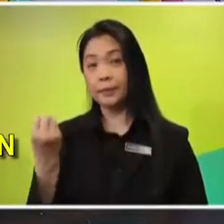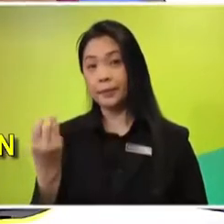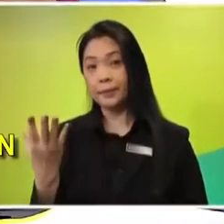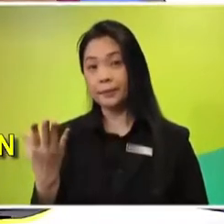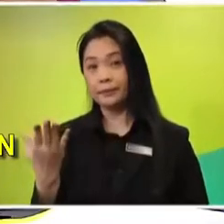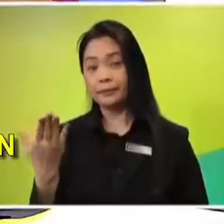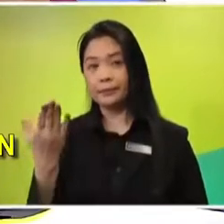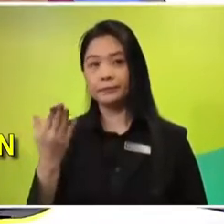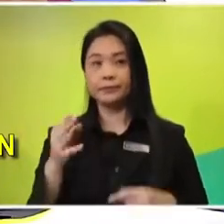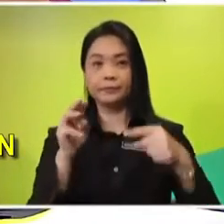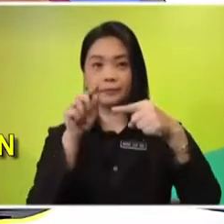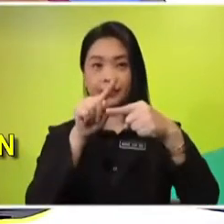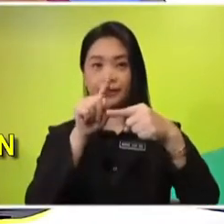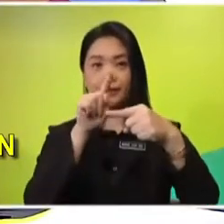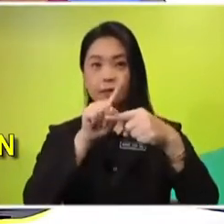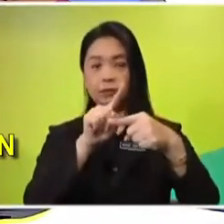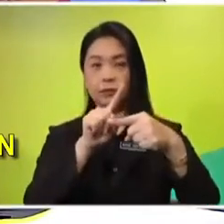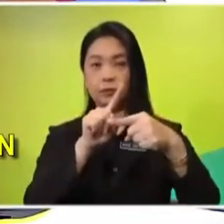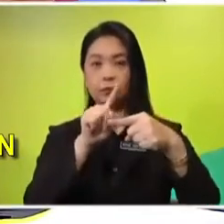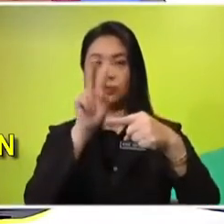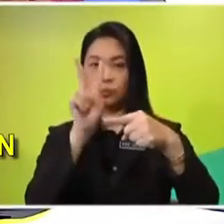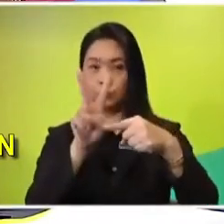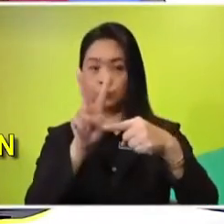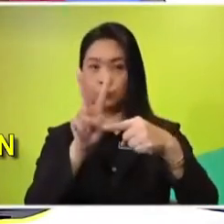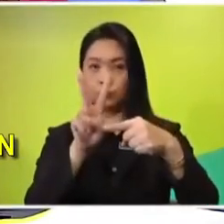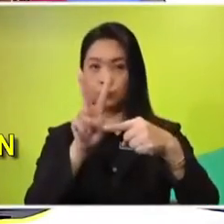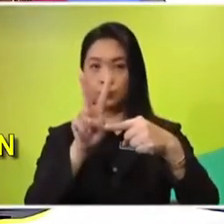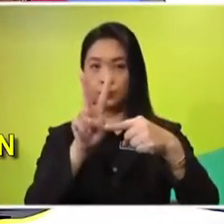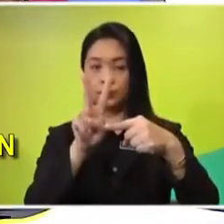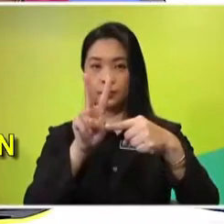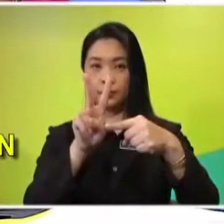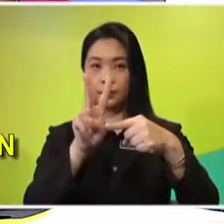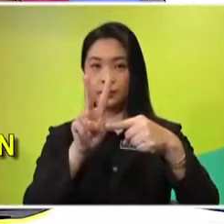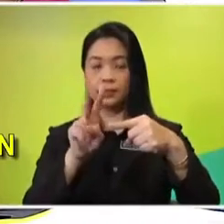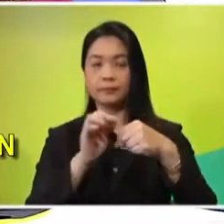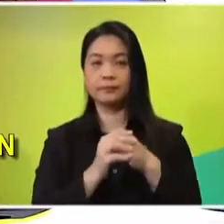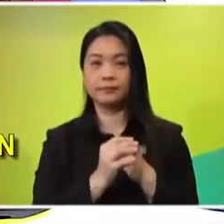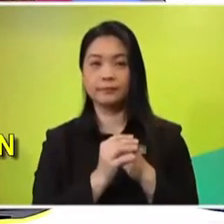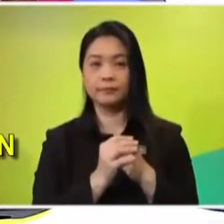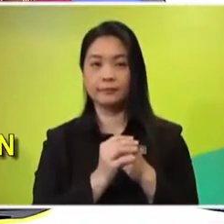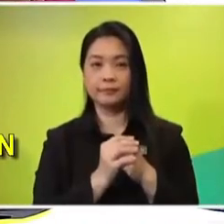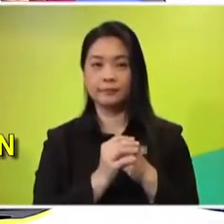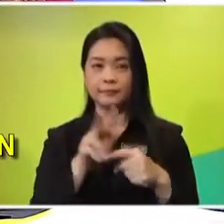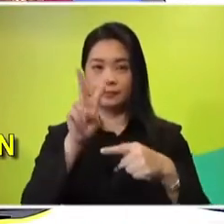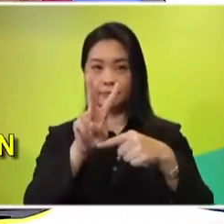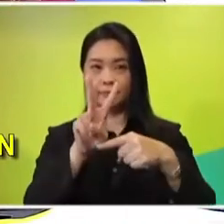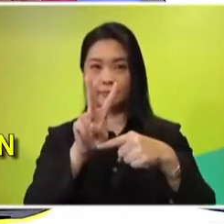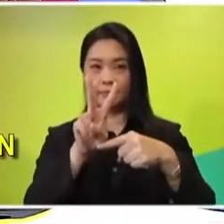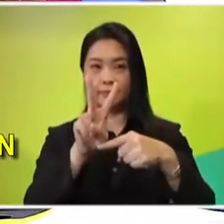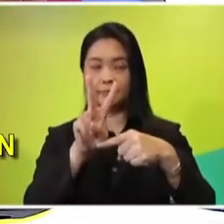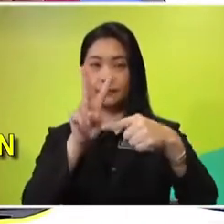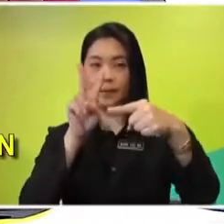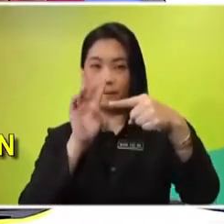punya ada 1, 2. Okey, jadi pecahan yang cikgu lorik ini ialah